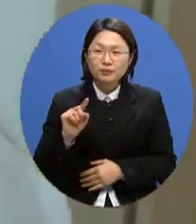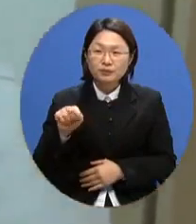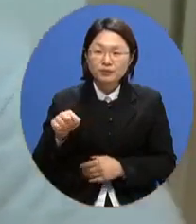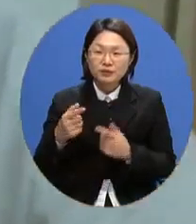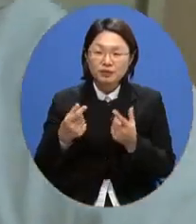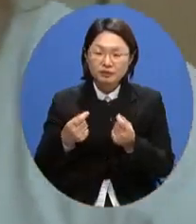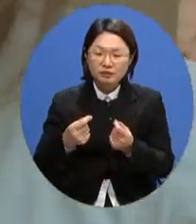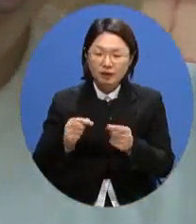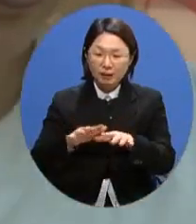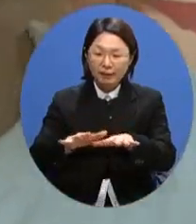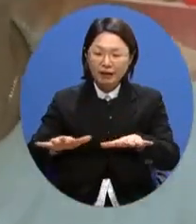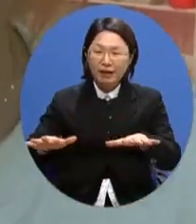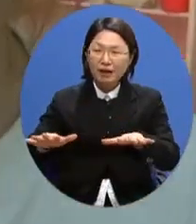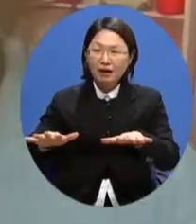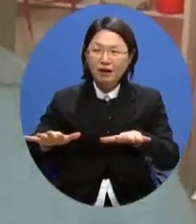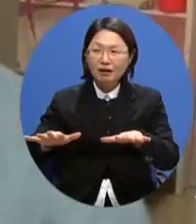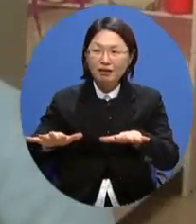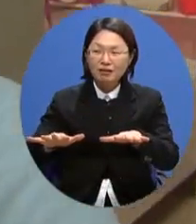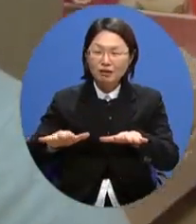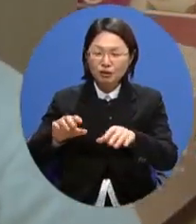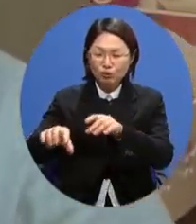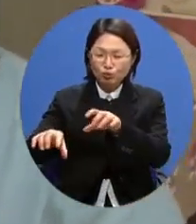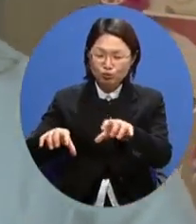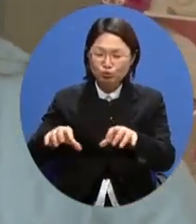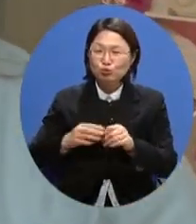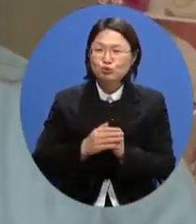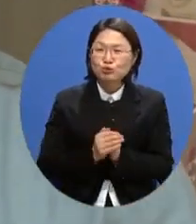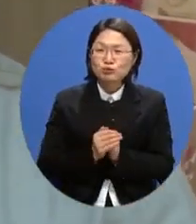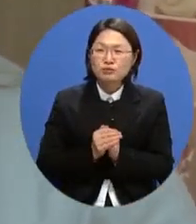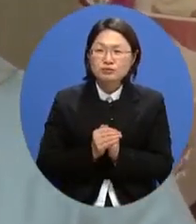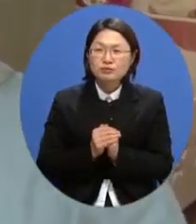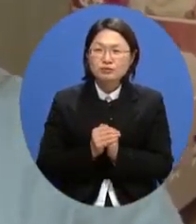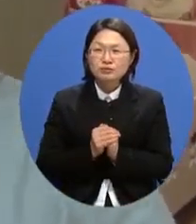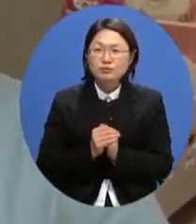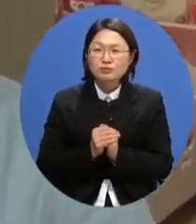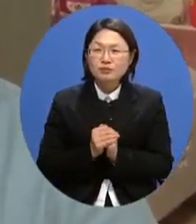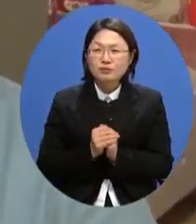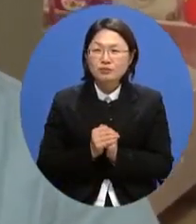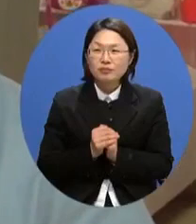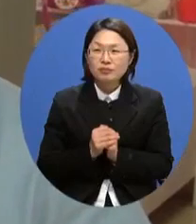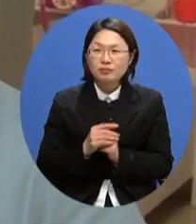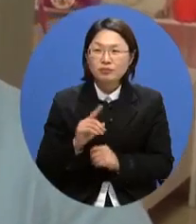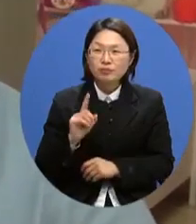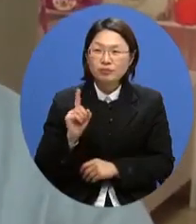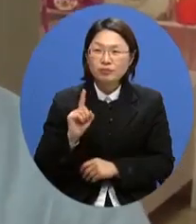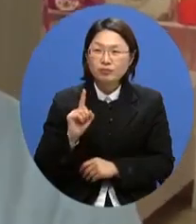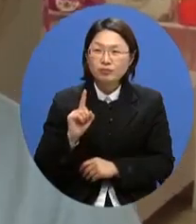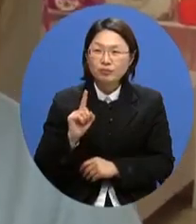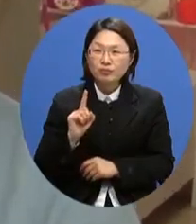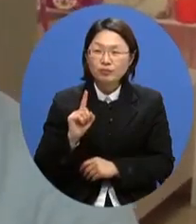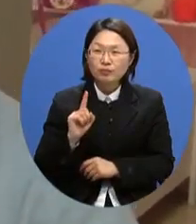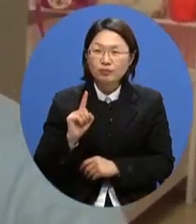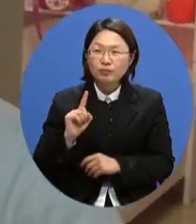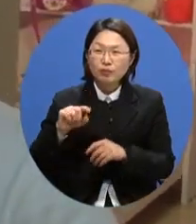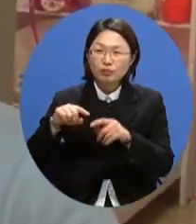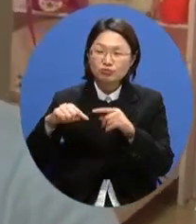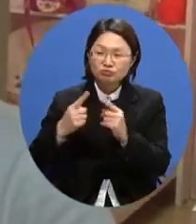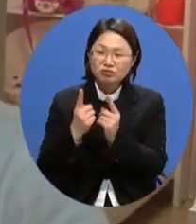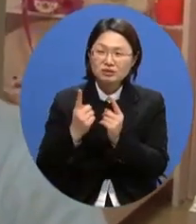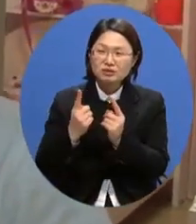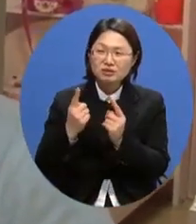바닥에 이렇게 다 놓고 그래서 물건을 잃어버린 적도 많고 뭐 부러진 적도